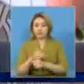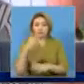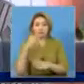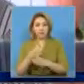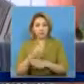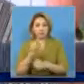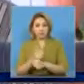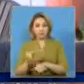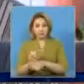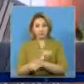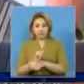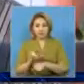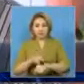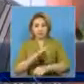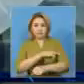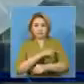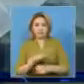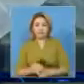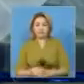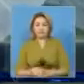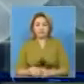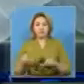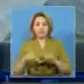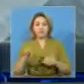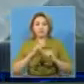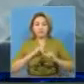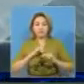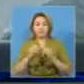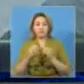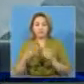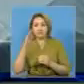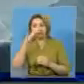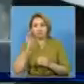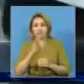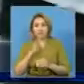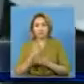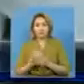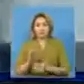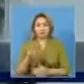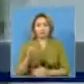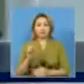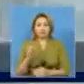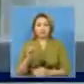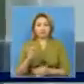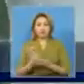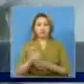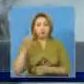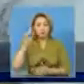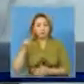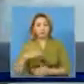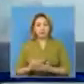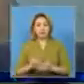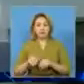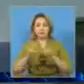помогают сделать воспитательницы стационара. В центре работают 15 родителей, в том числе Жуман Кантареева. Узнав об